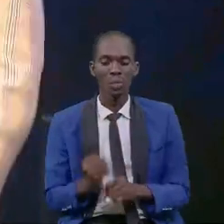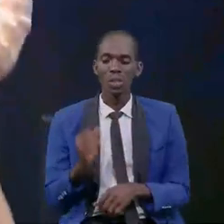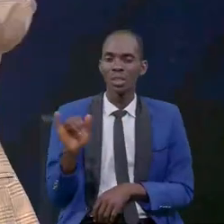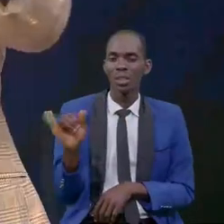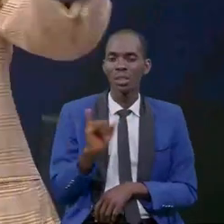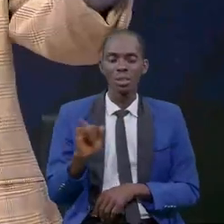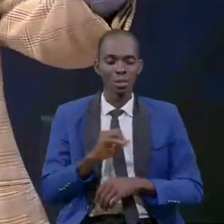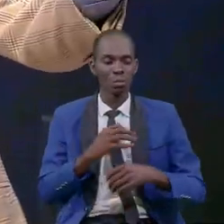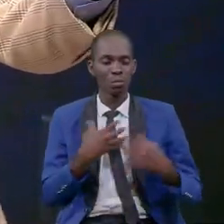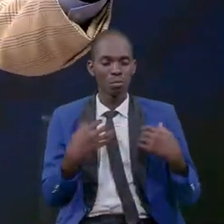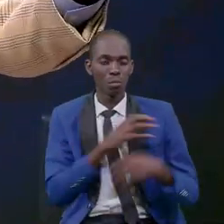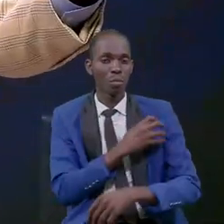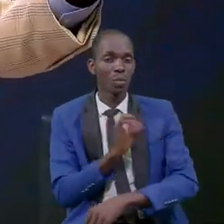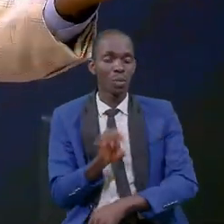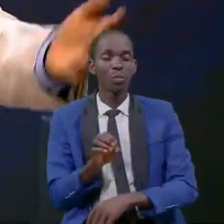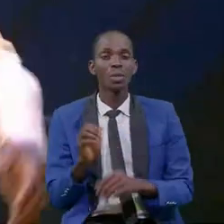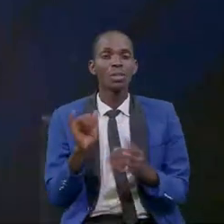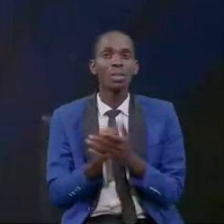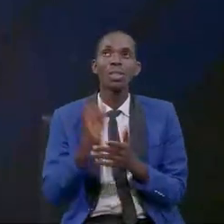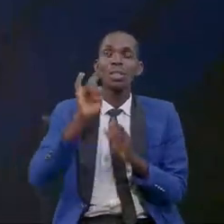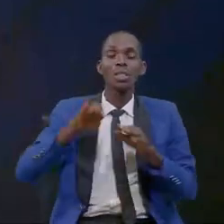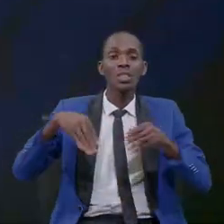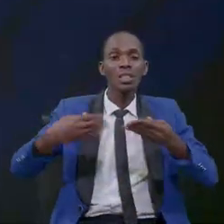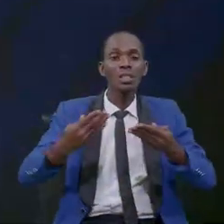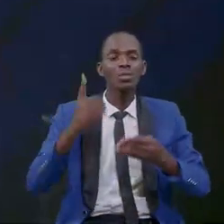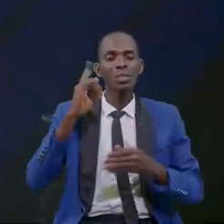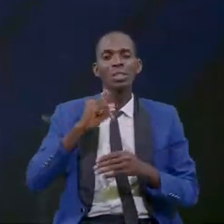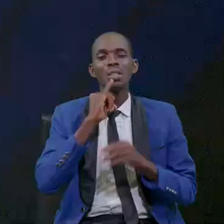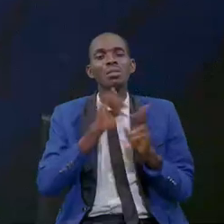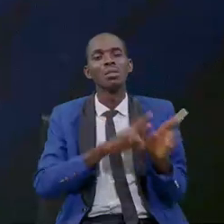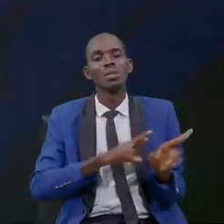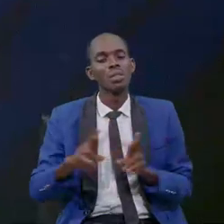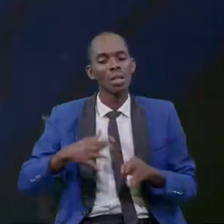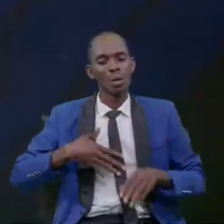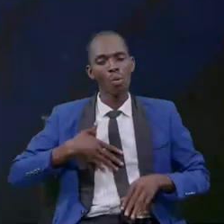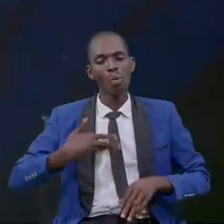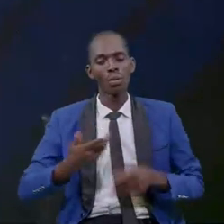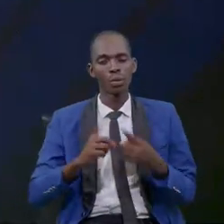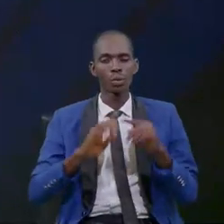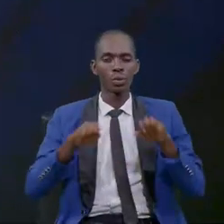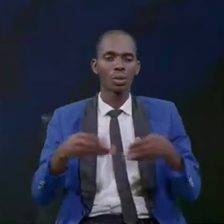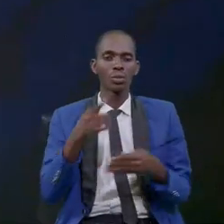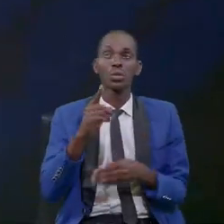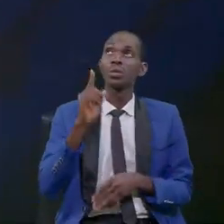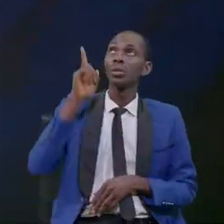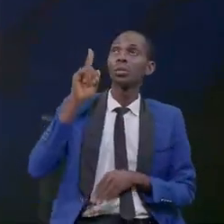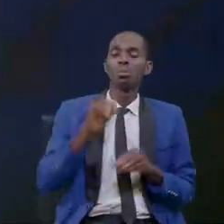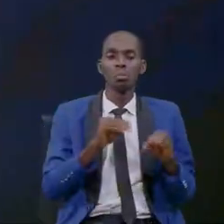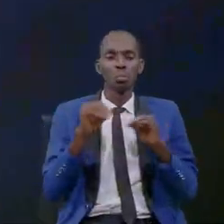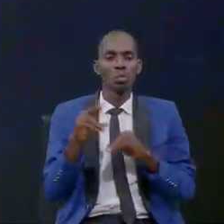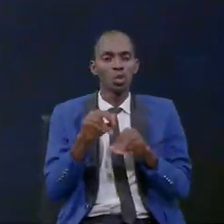même fortitude qu'il leur a donnée. Alors, il veut vous l'offrir. Il n'a fait